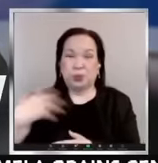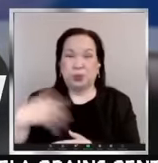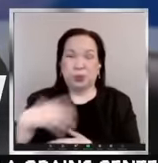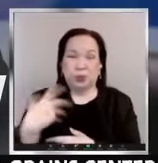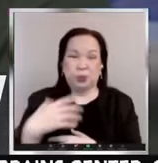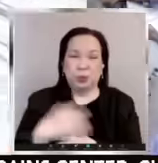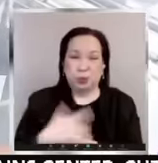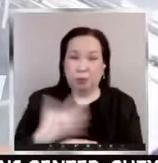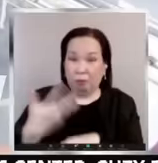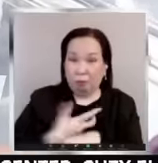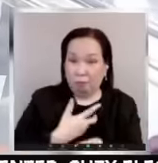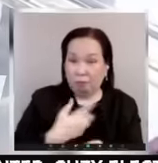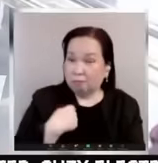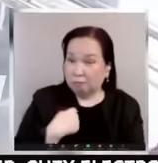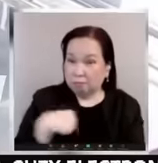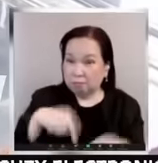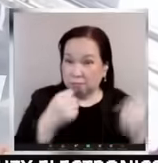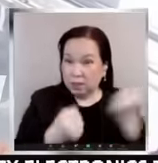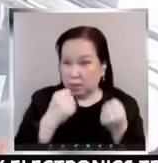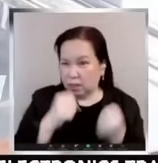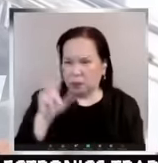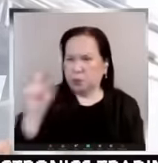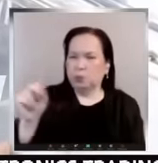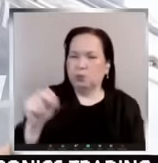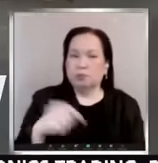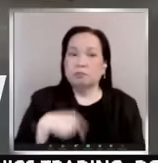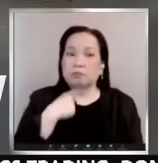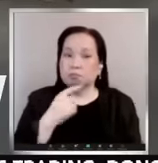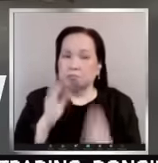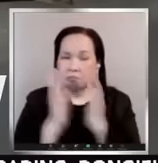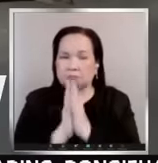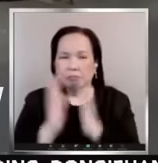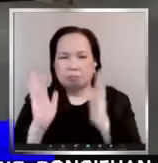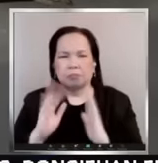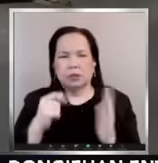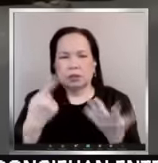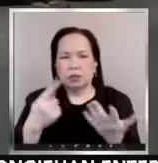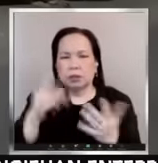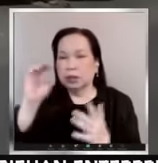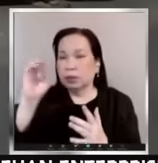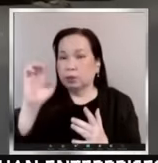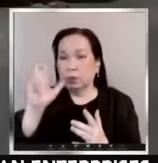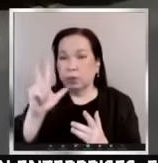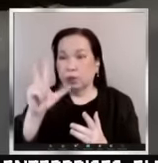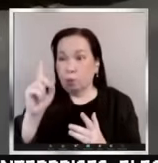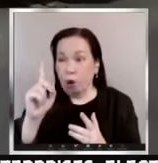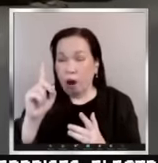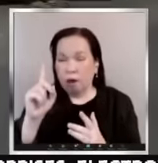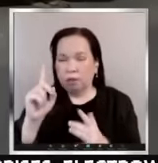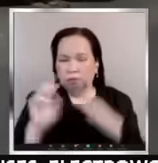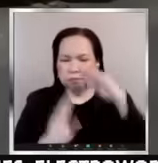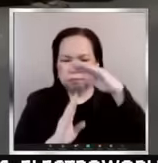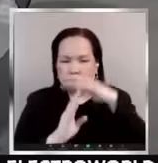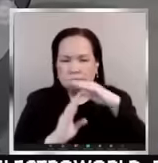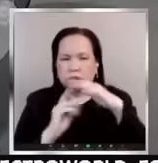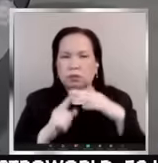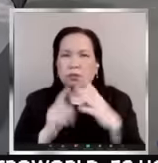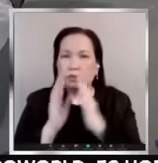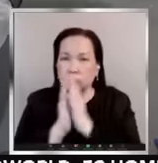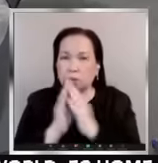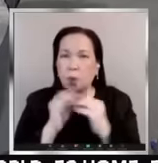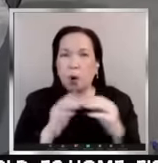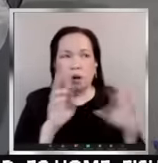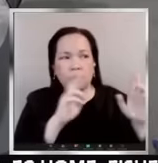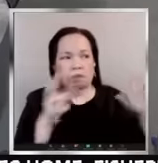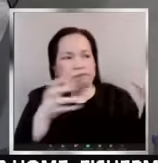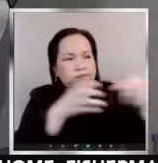Pinaglululokoho po tayo. Kabilang sa hiling nila ang pagbasura sa December 31 deadline sa paghain ng petition for consolidation. Gayun din ang